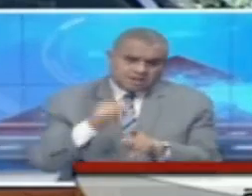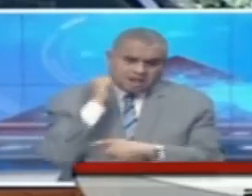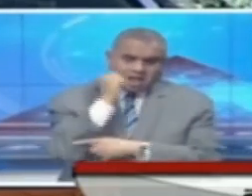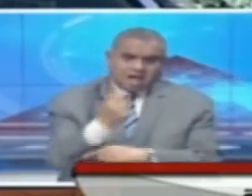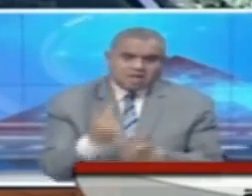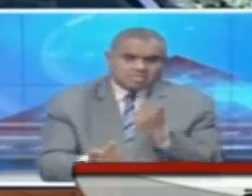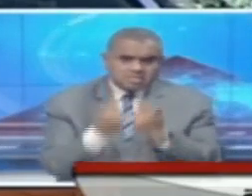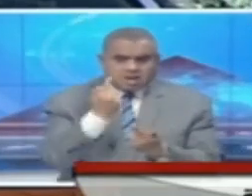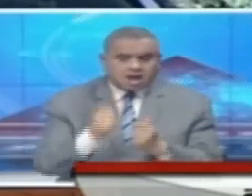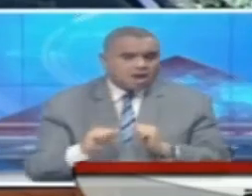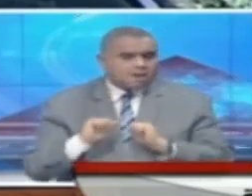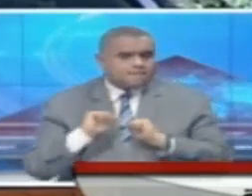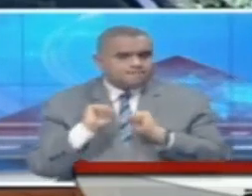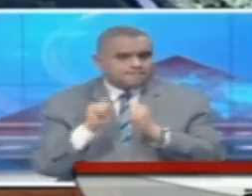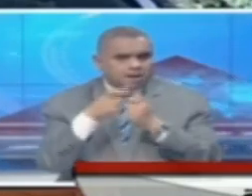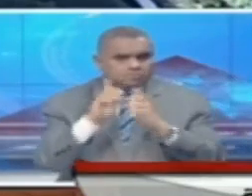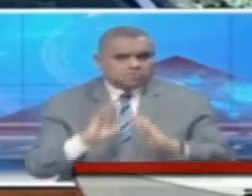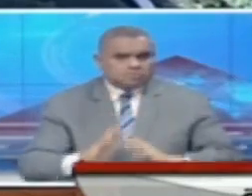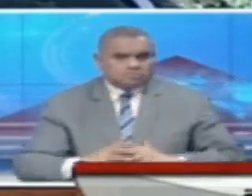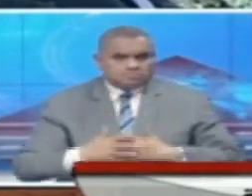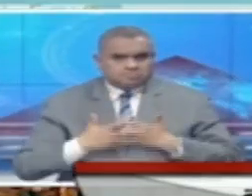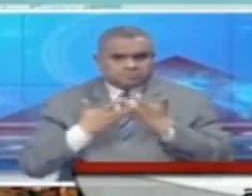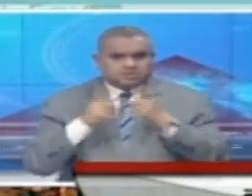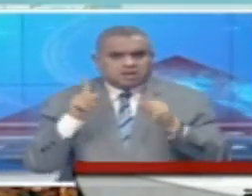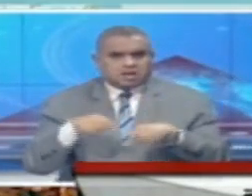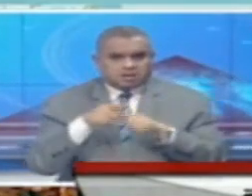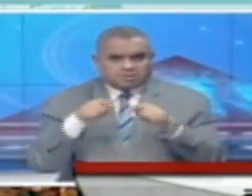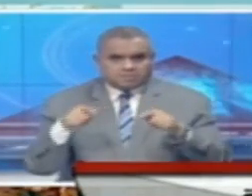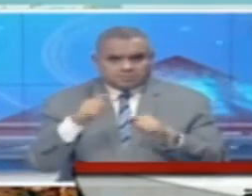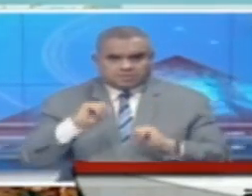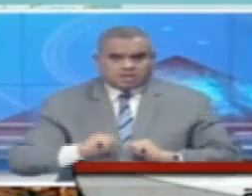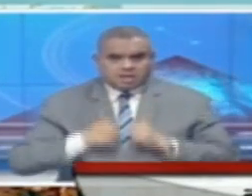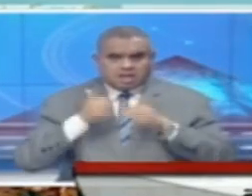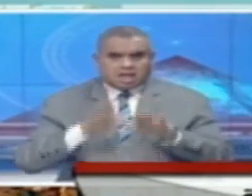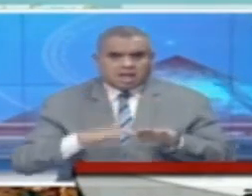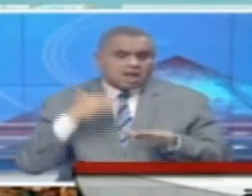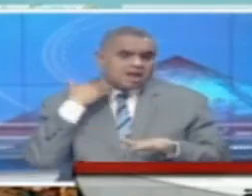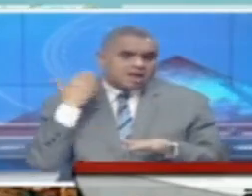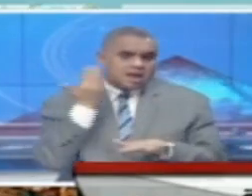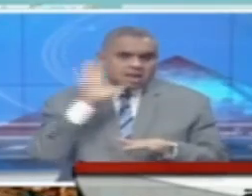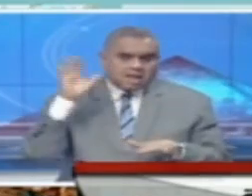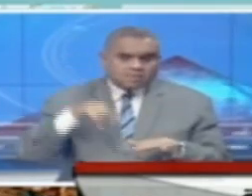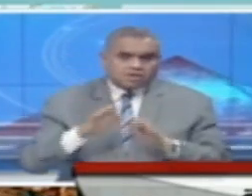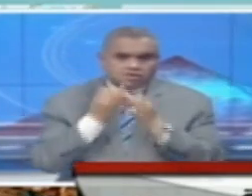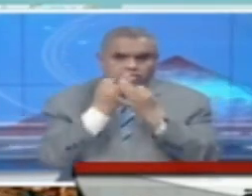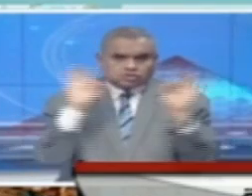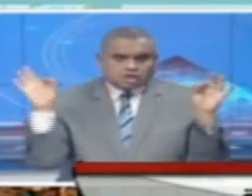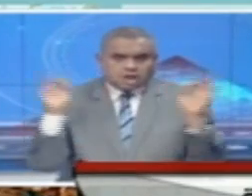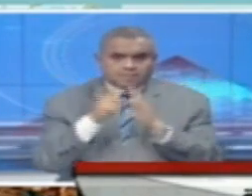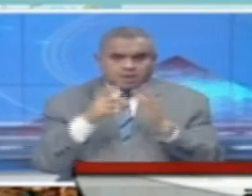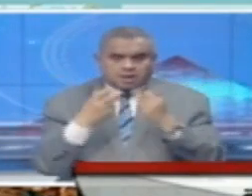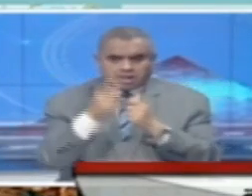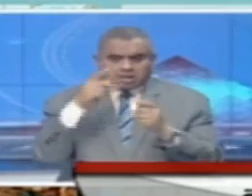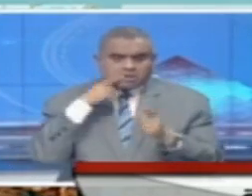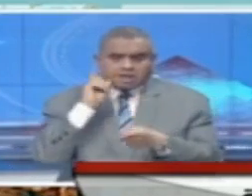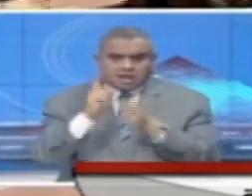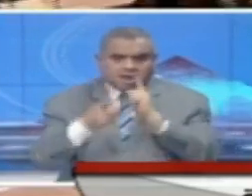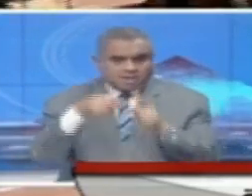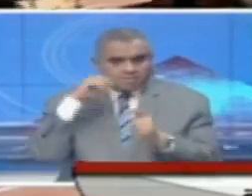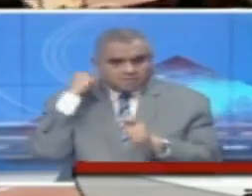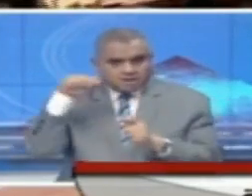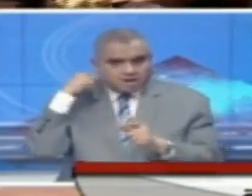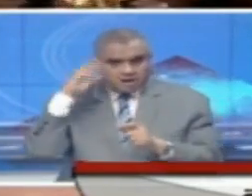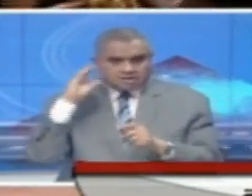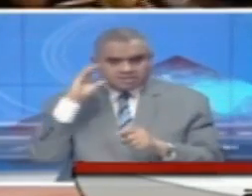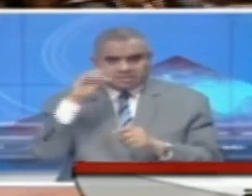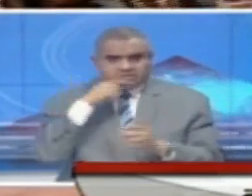الزراعية ما تبقاش موجودة. الحياة الكريمة بمفهومها الشامل وفقا للمبادرة الرئاسية لا